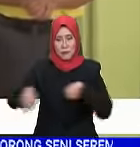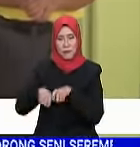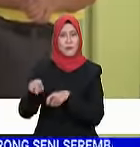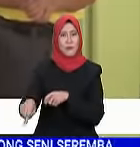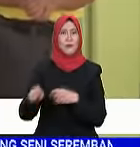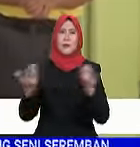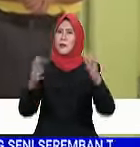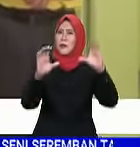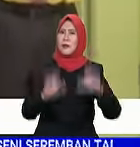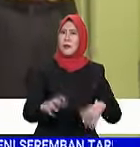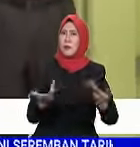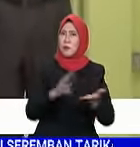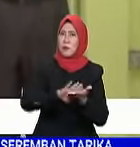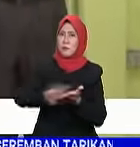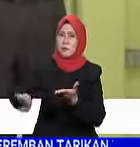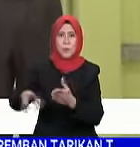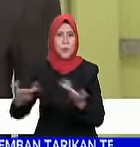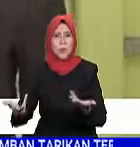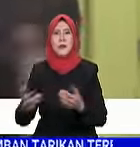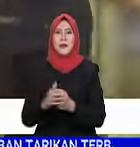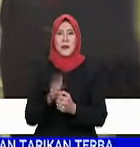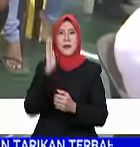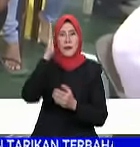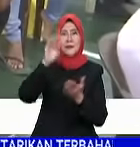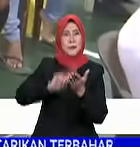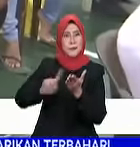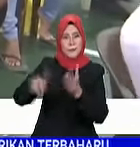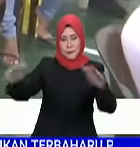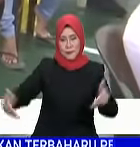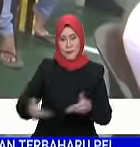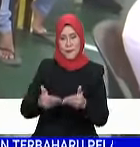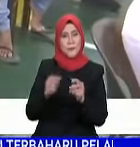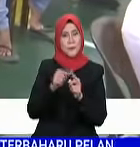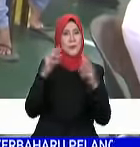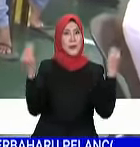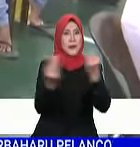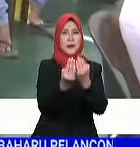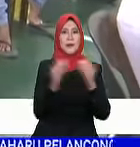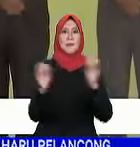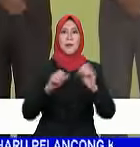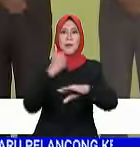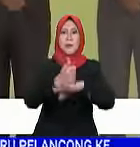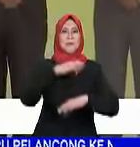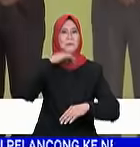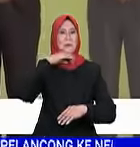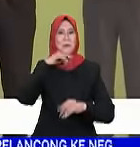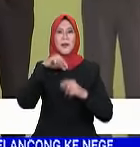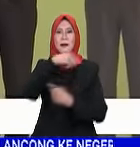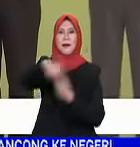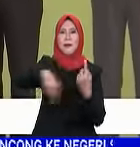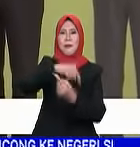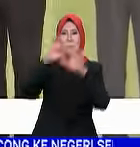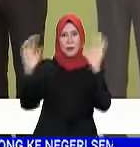beberapa kaedah terbaik juga sedang diteliti, seterusnya akan diperkenalkan kepada masyarakat agar tidak mewujudkan pencemaran terhadap alam